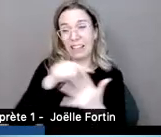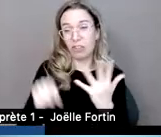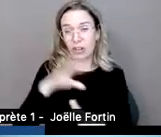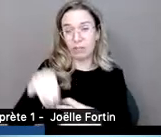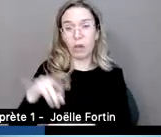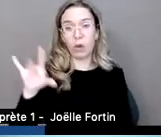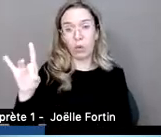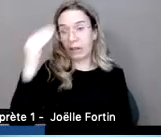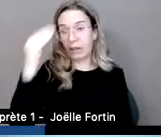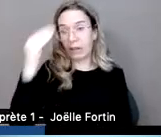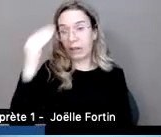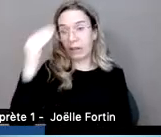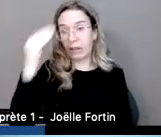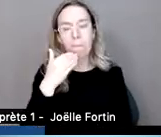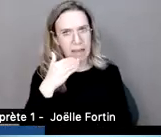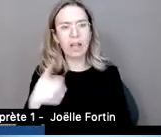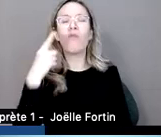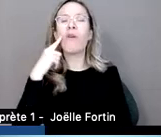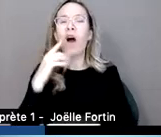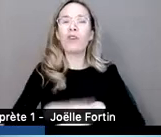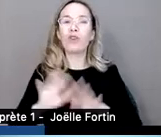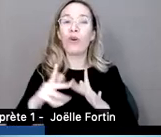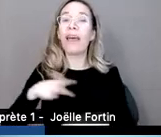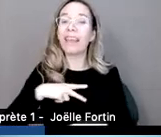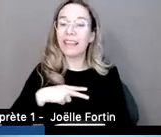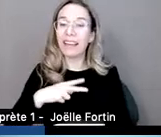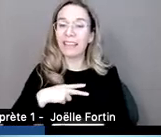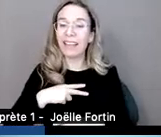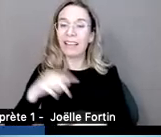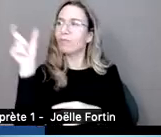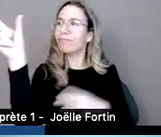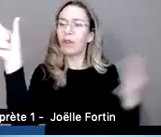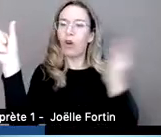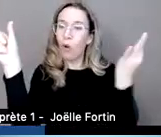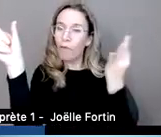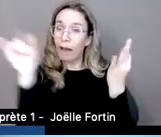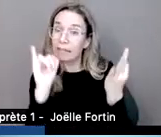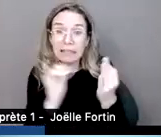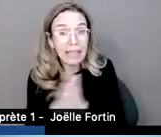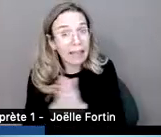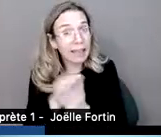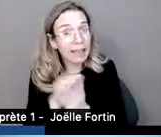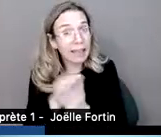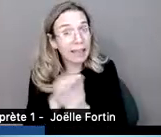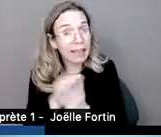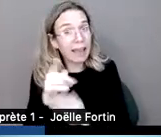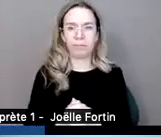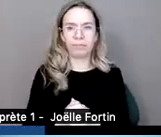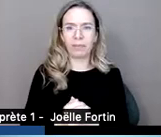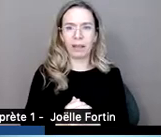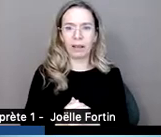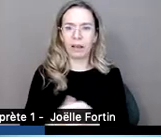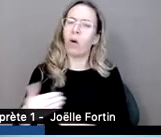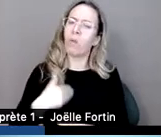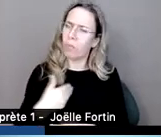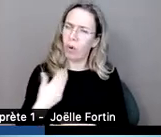mars. Vous verrez dans mon site web sur la rubrique conférence, s'il y a un intérêt. L'autre chose,